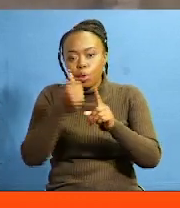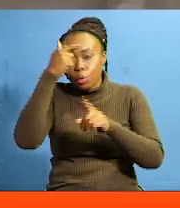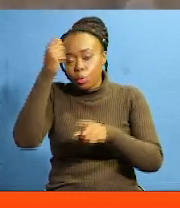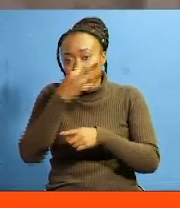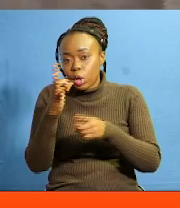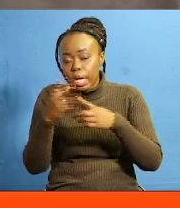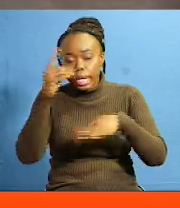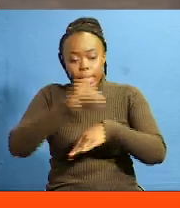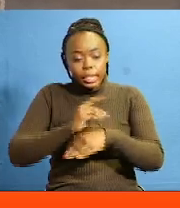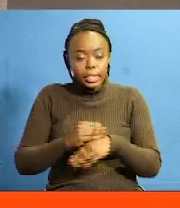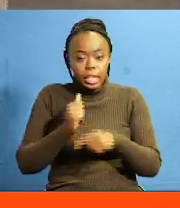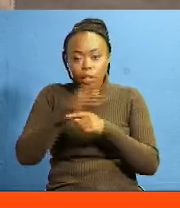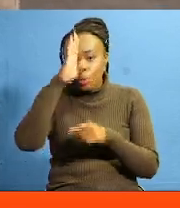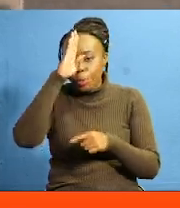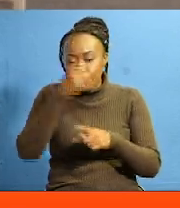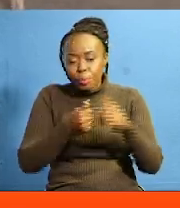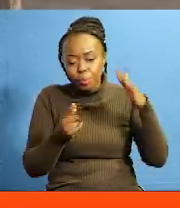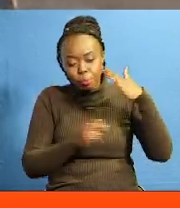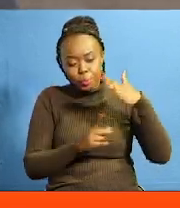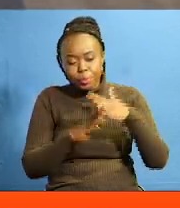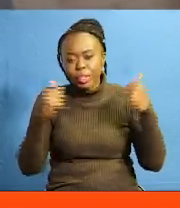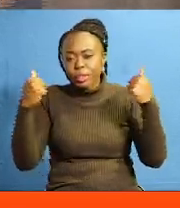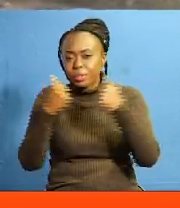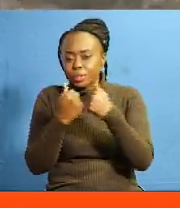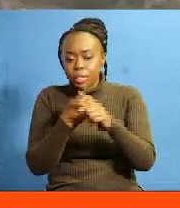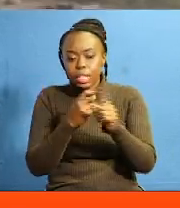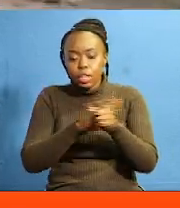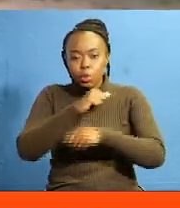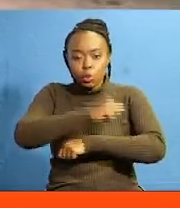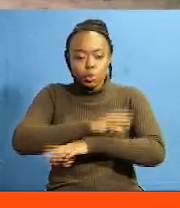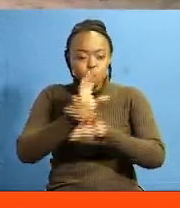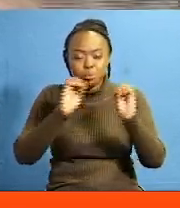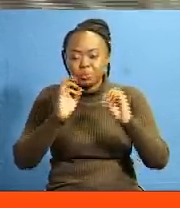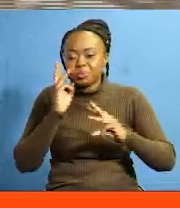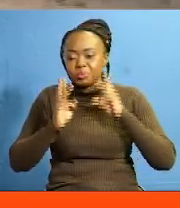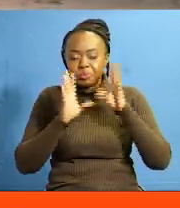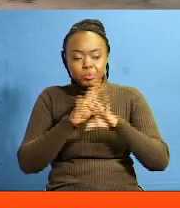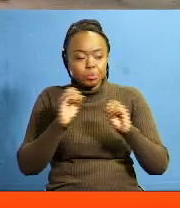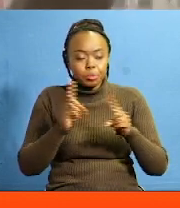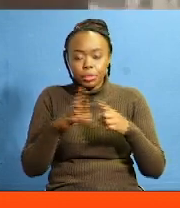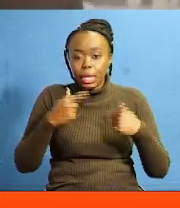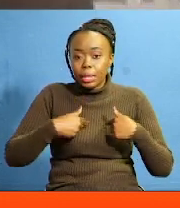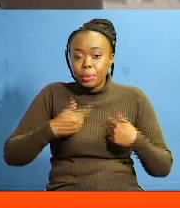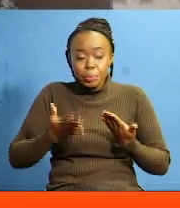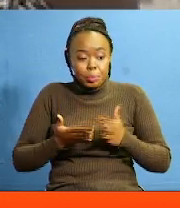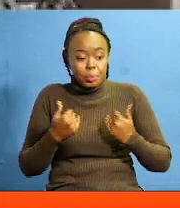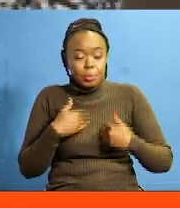uhasama huo siku ya Jumatatu chini ya ulinzi mkali utakaowezesha wanafunzi kusoma bila hofu. Mimi nafikiri